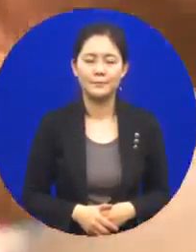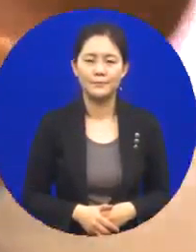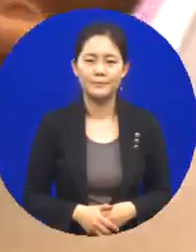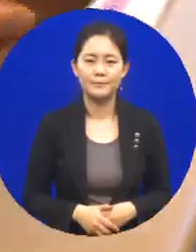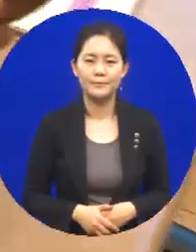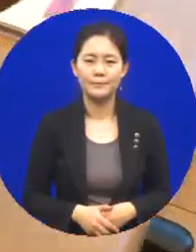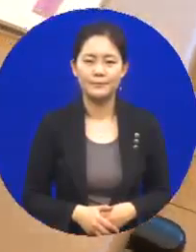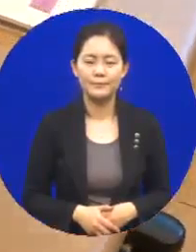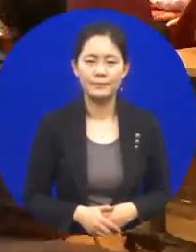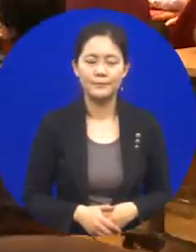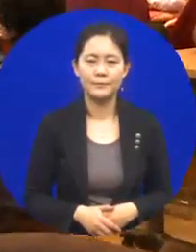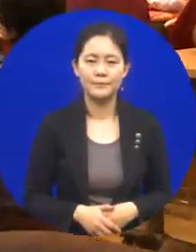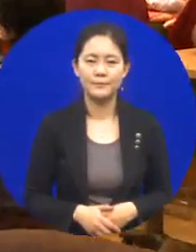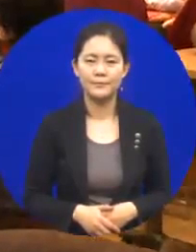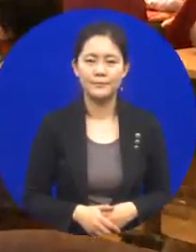마련됐다고 하는데요.